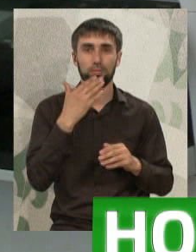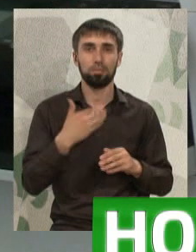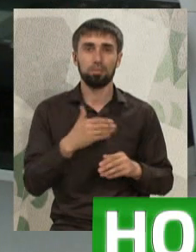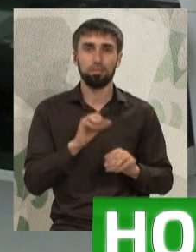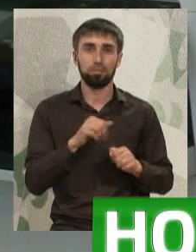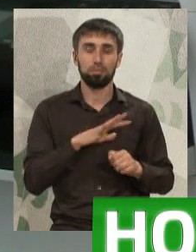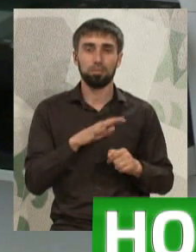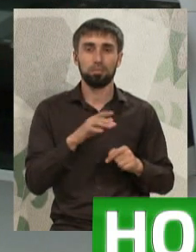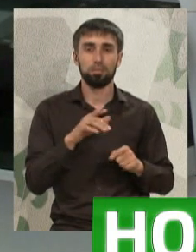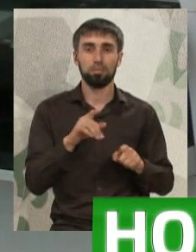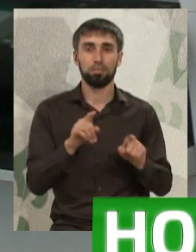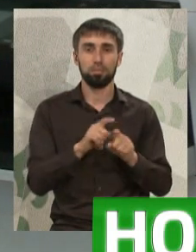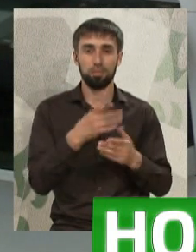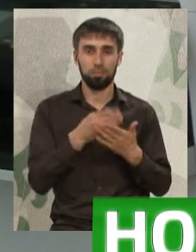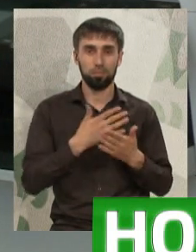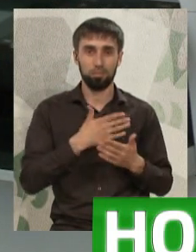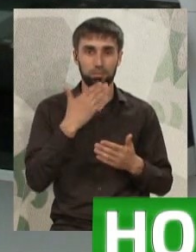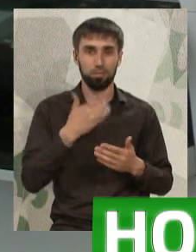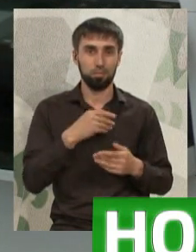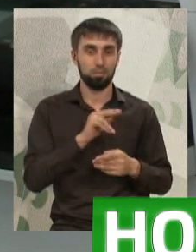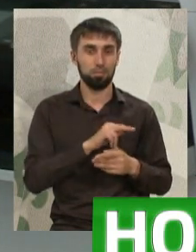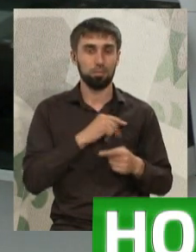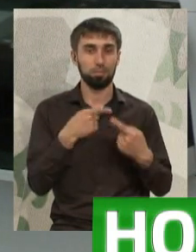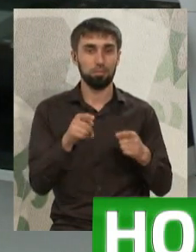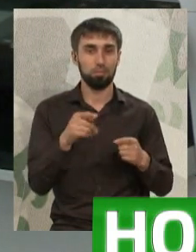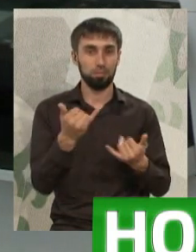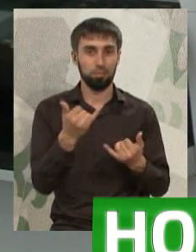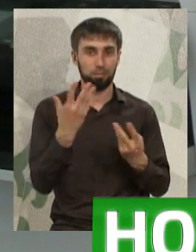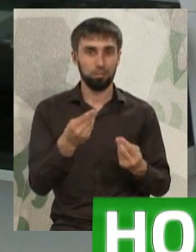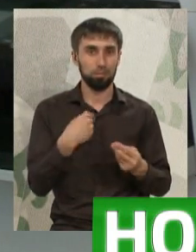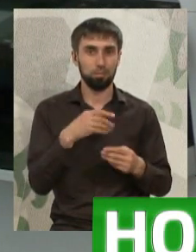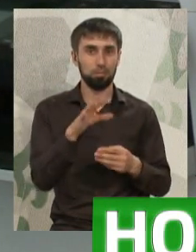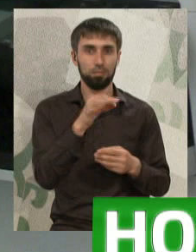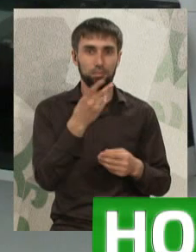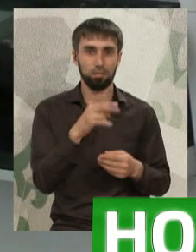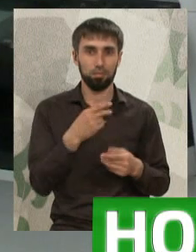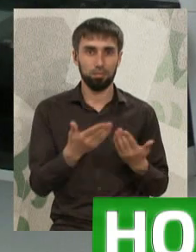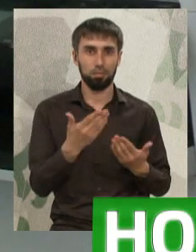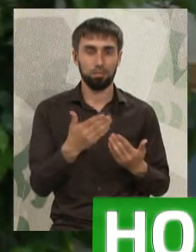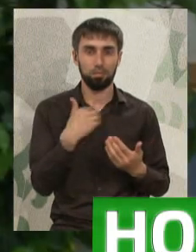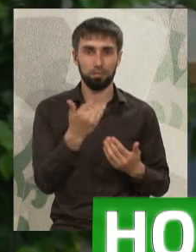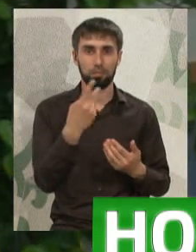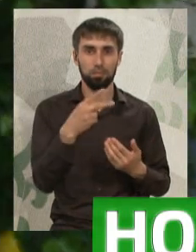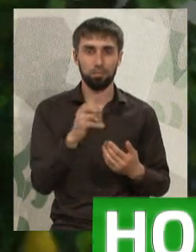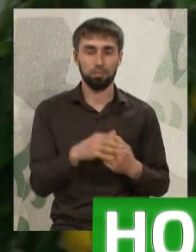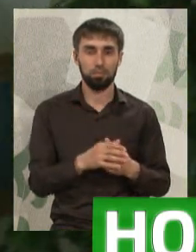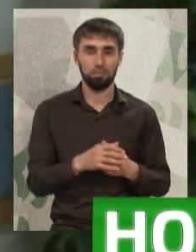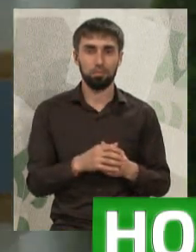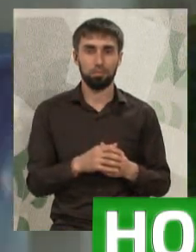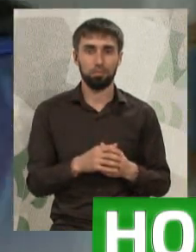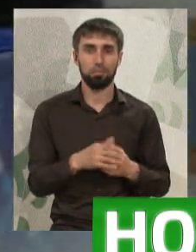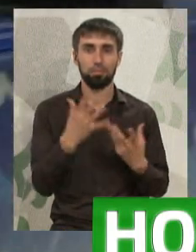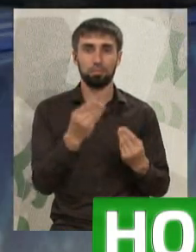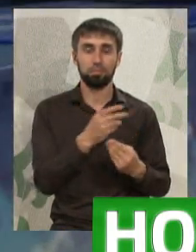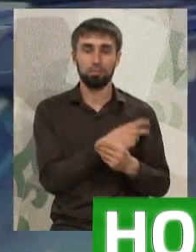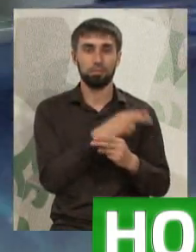Можно сказать, кроме этой работы, я, например, другую работу и сегодня не выбрала. Было бы мне сегодня 20 лет. День медсестры очень знаменательный